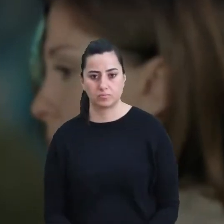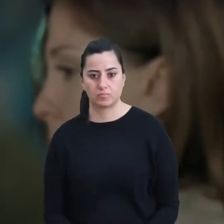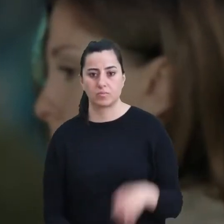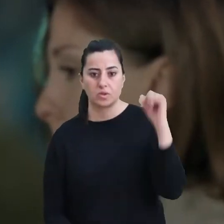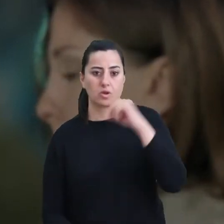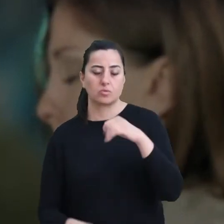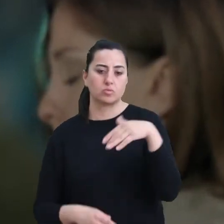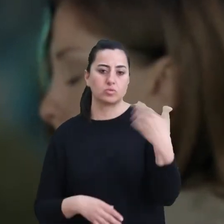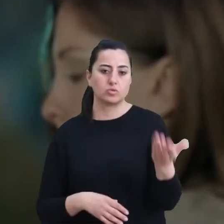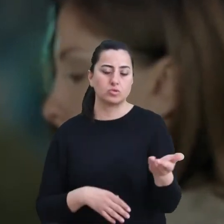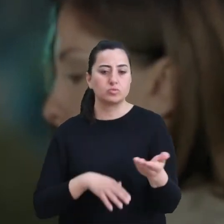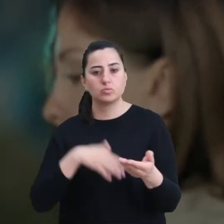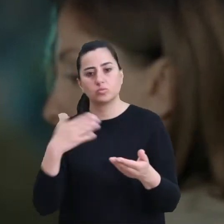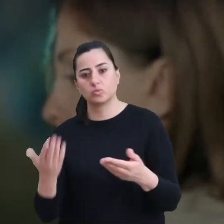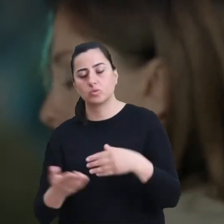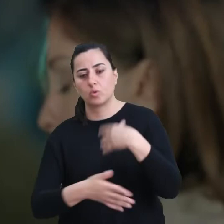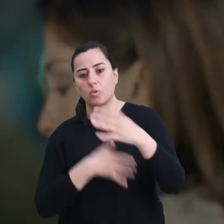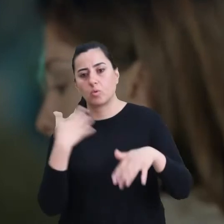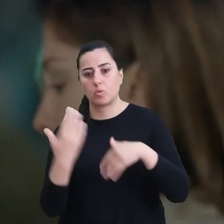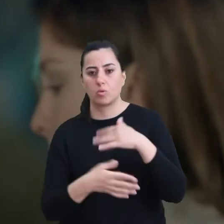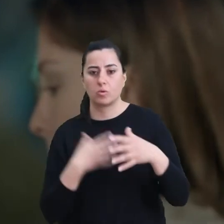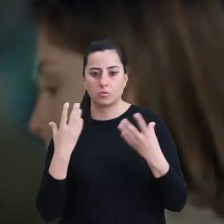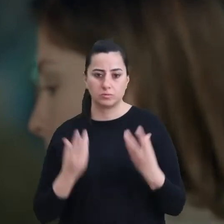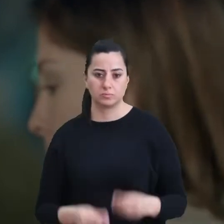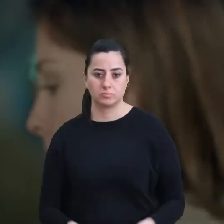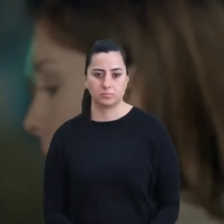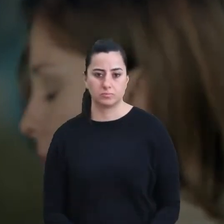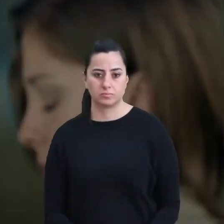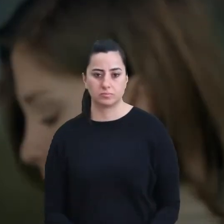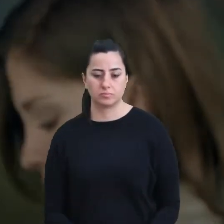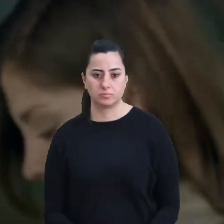Traktör bir o yanına gitmiş, bir bu yanına gitmiş.